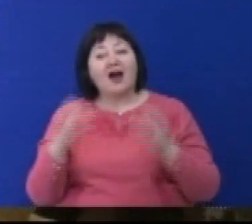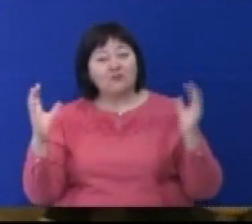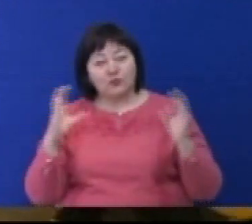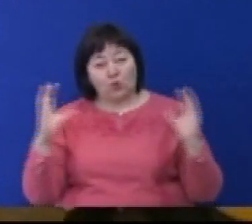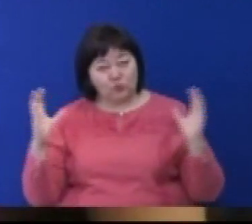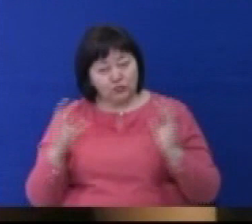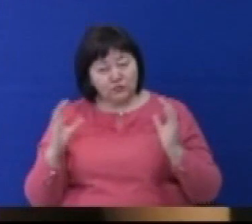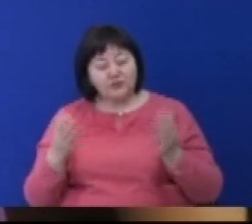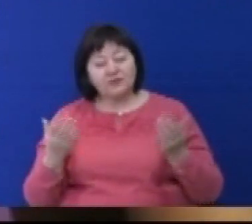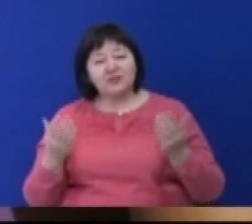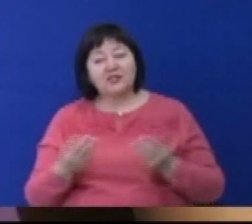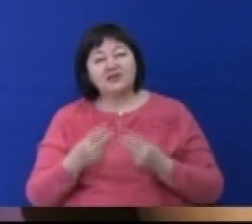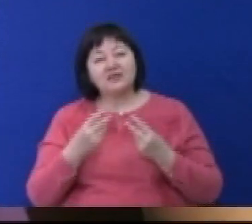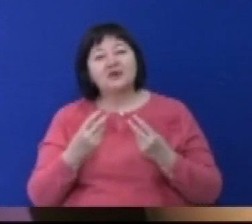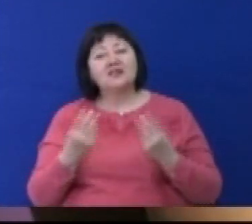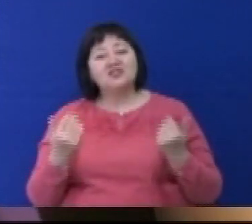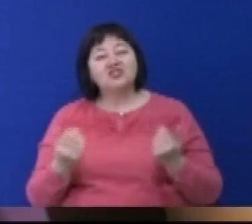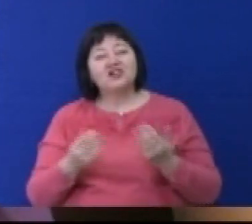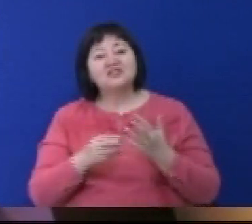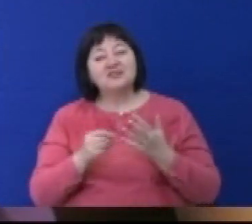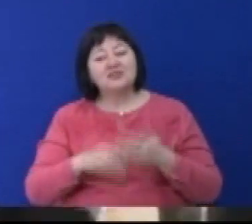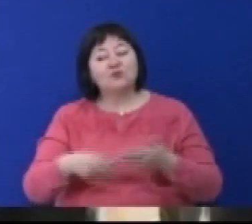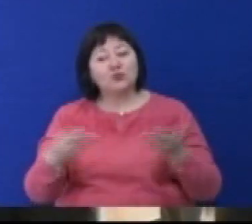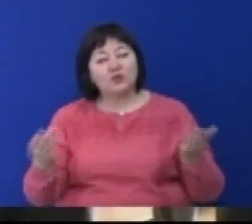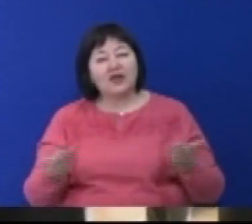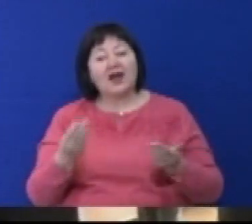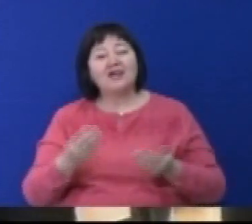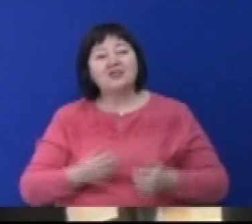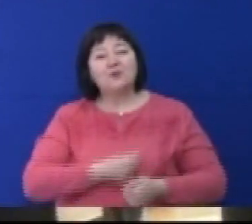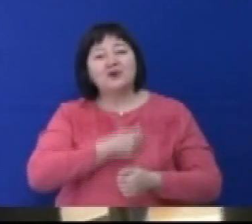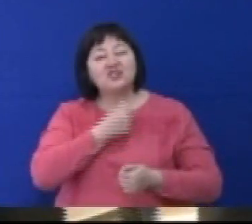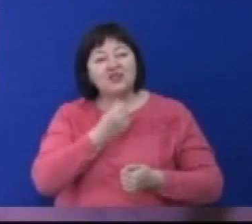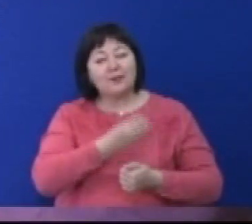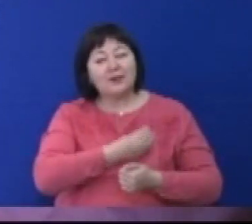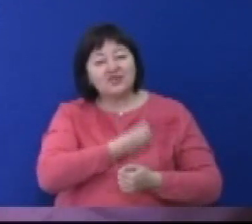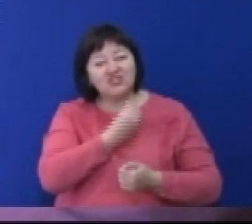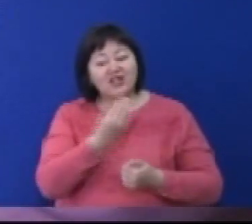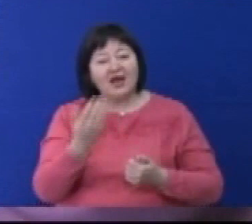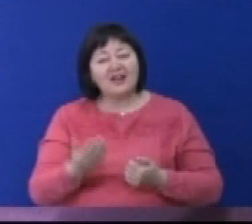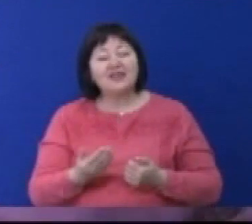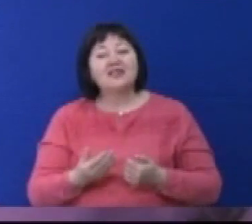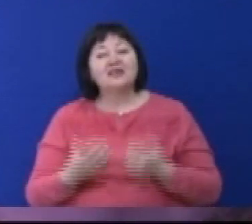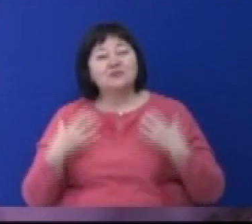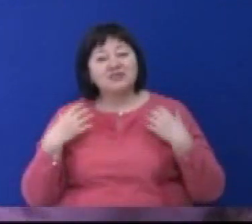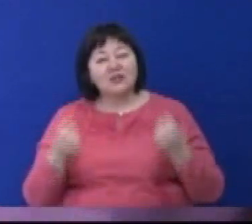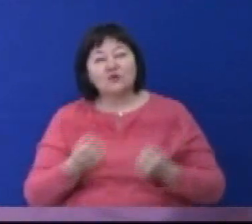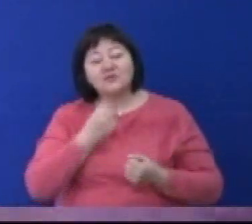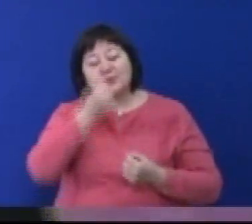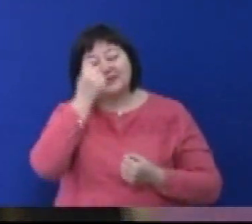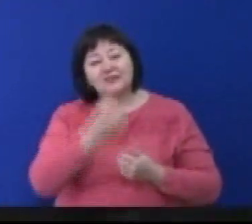Отбасының тұрмыстық жағдаймен танысқан үкімет өкілдері жанұяға табыс пен денсаулық тіледі. Спасибо за детей, во-первых.